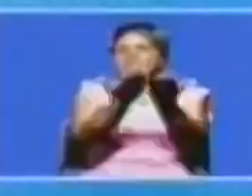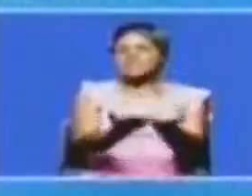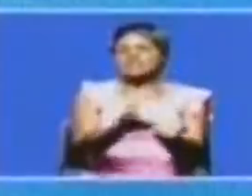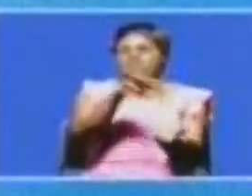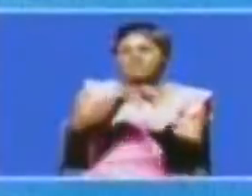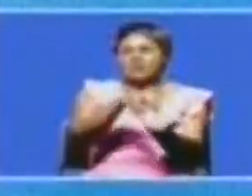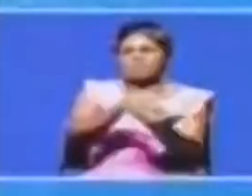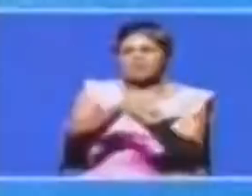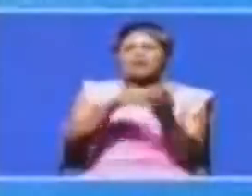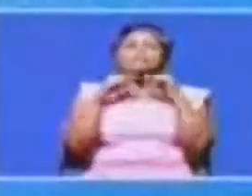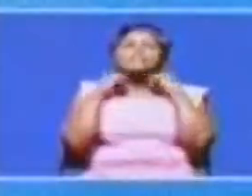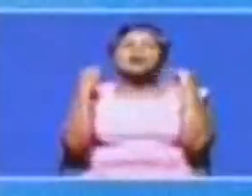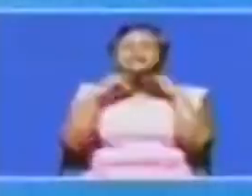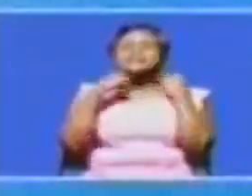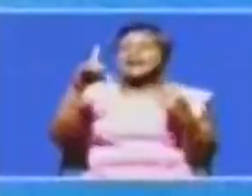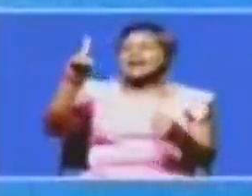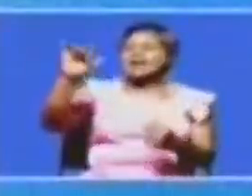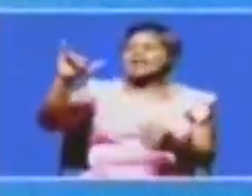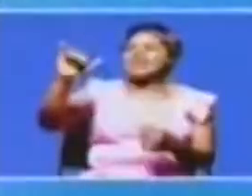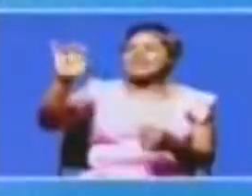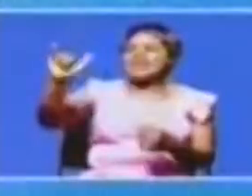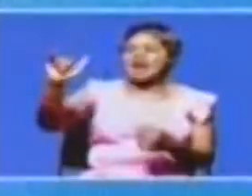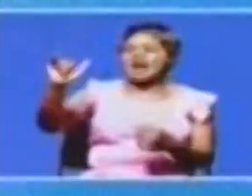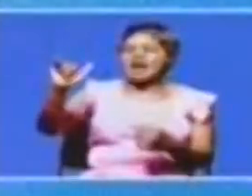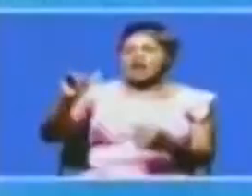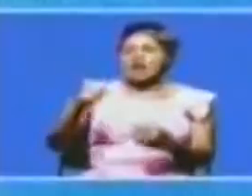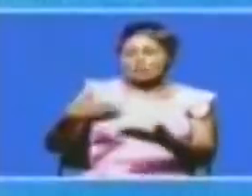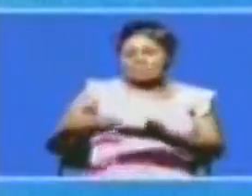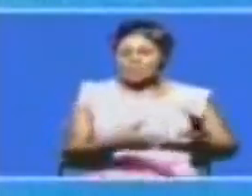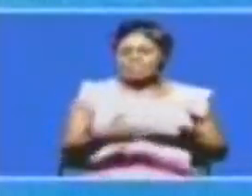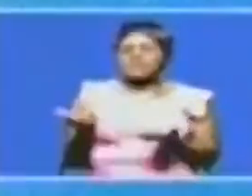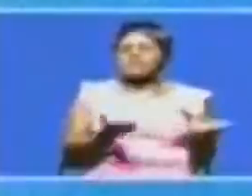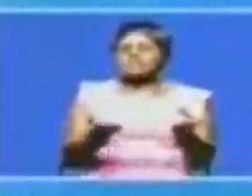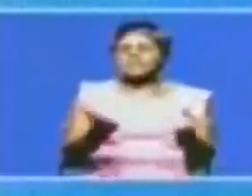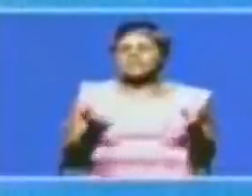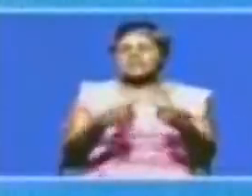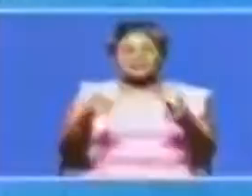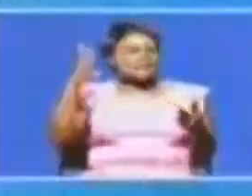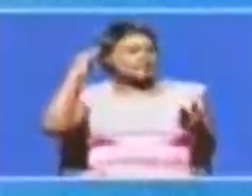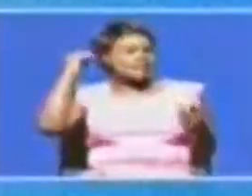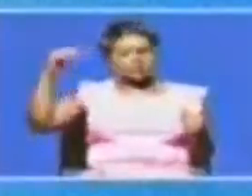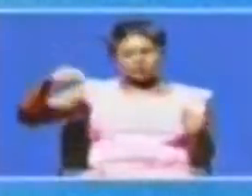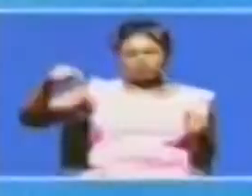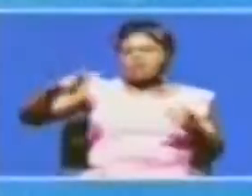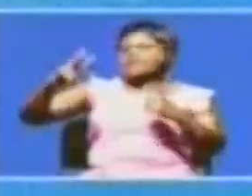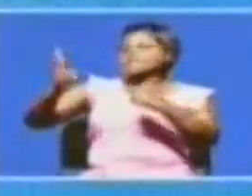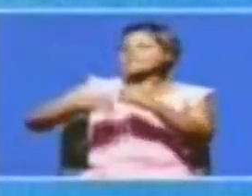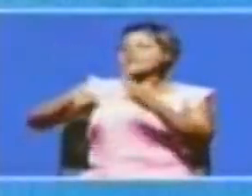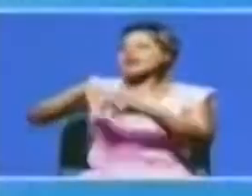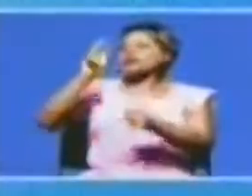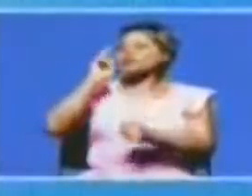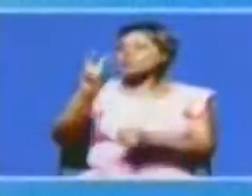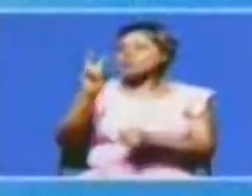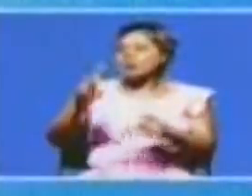ya mhubiri tata Gilbert Deya kwenye kesi ya sakata ya ulanguzi wa watoto iliyoanza kusikilizwa hii leo. 7 kati ya mashahidi hao